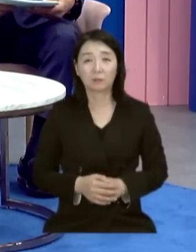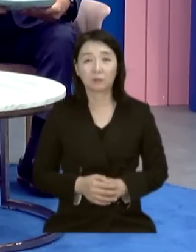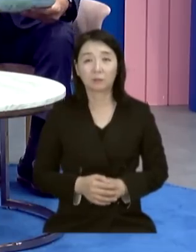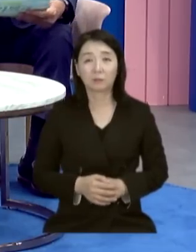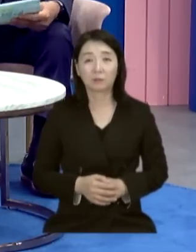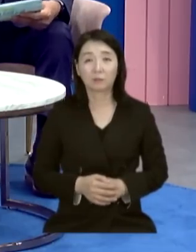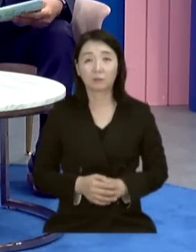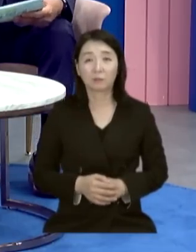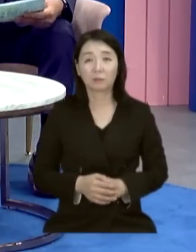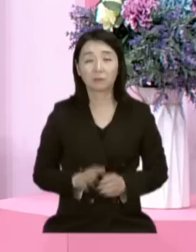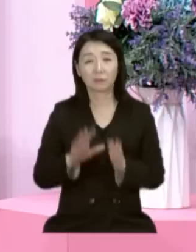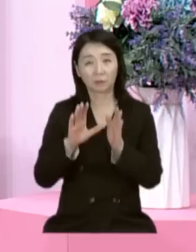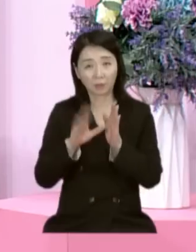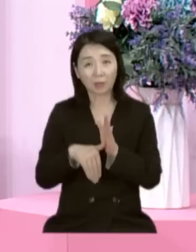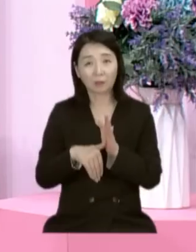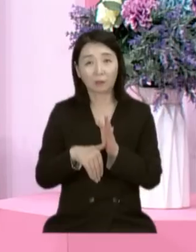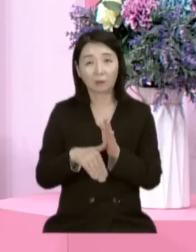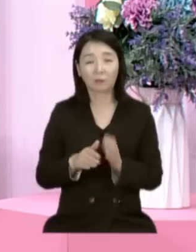있는 과정에서